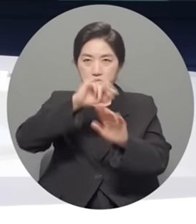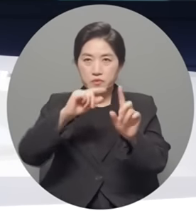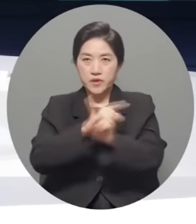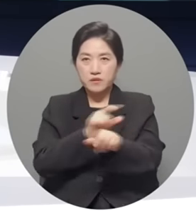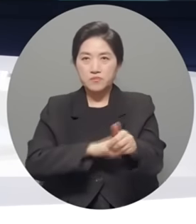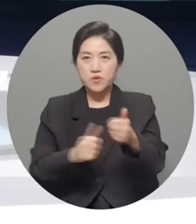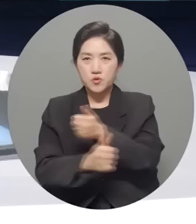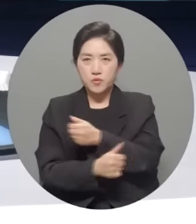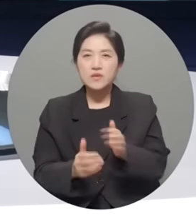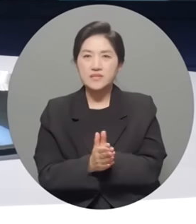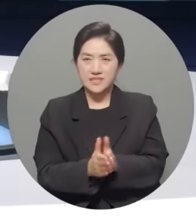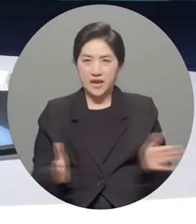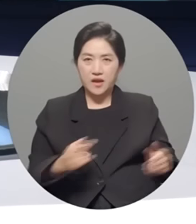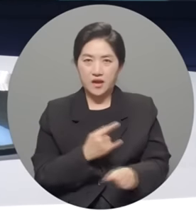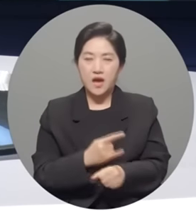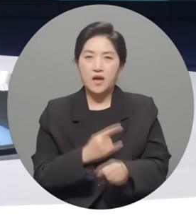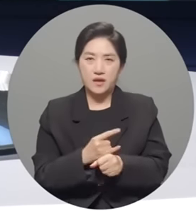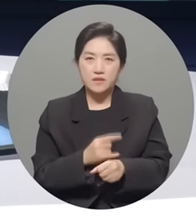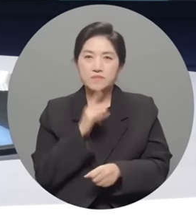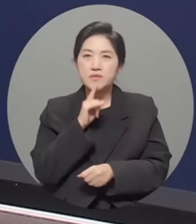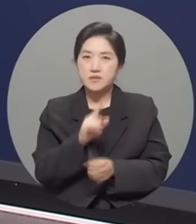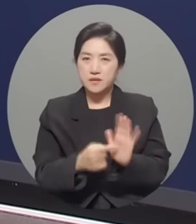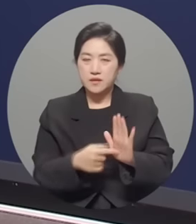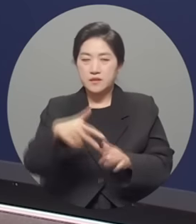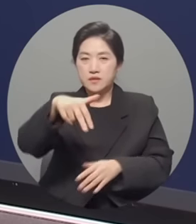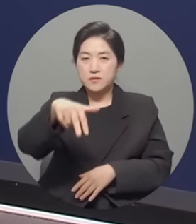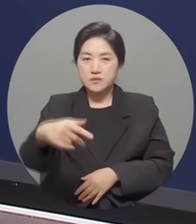했습니다. 전동혁 기자입니다.